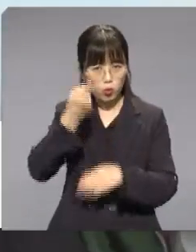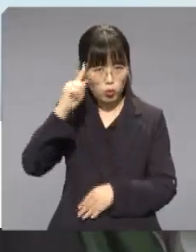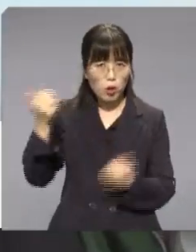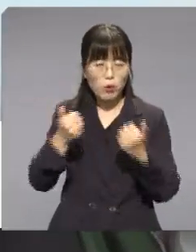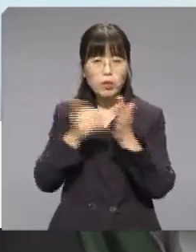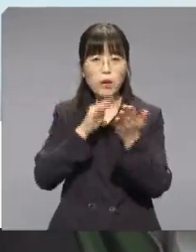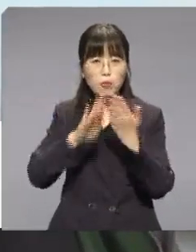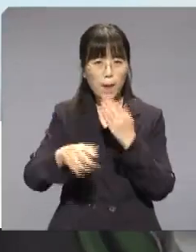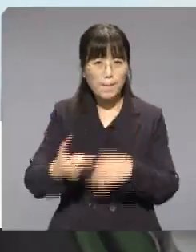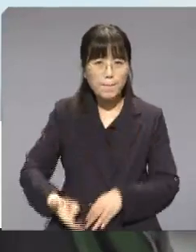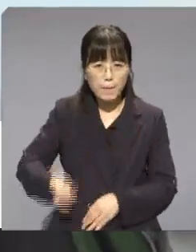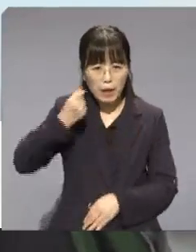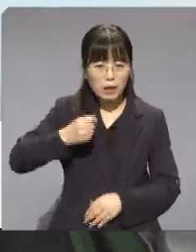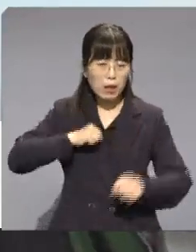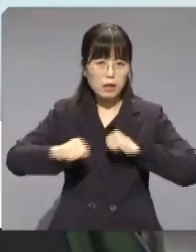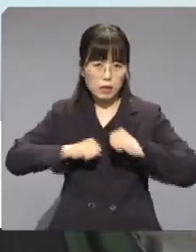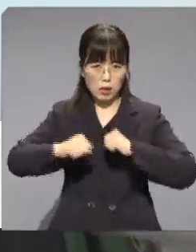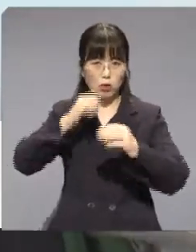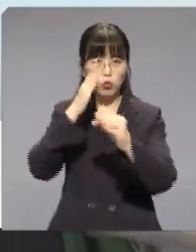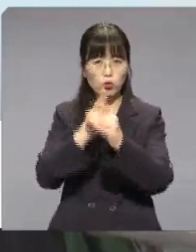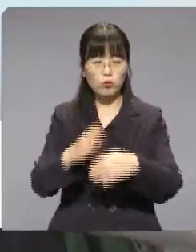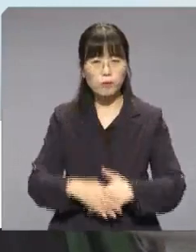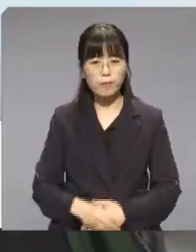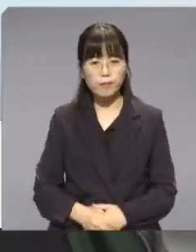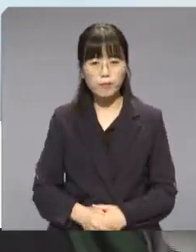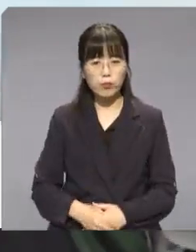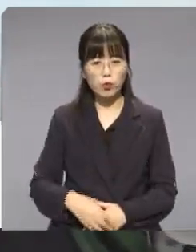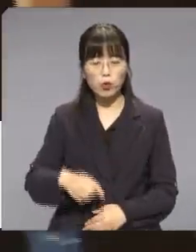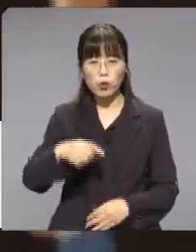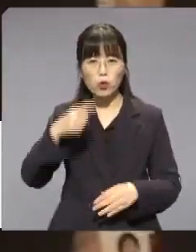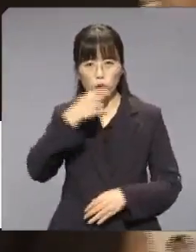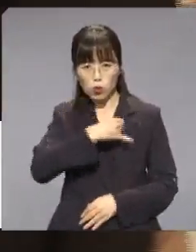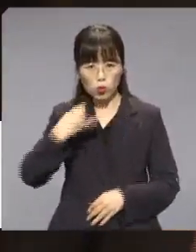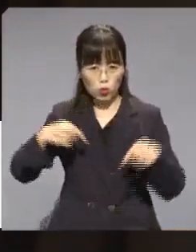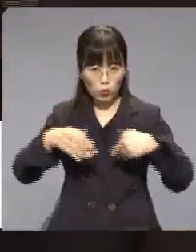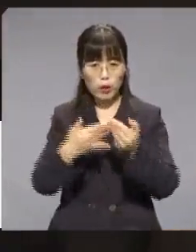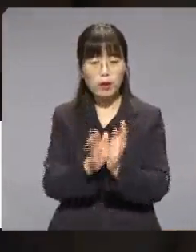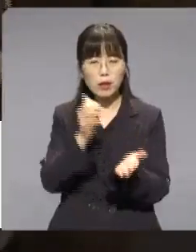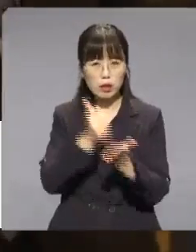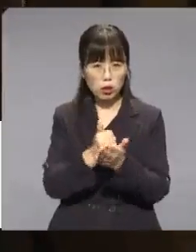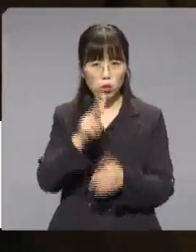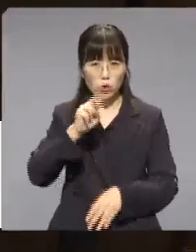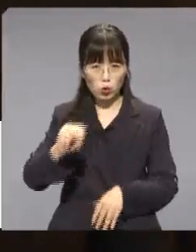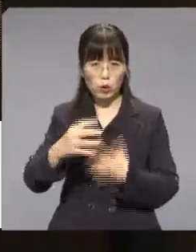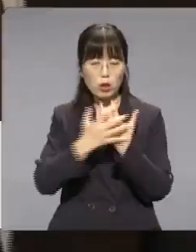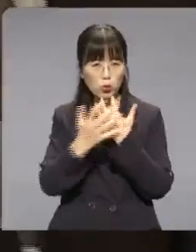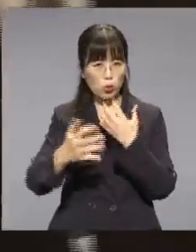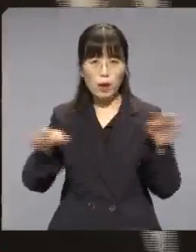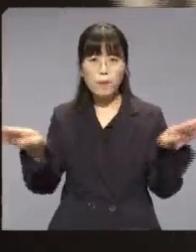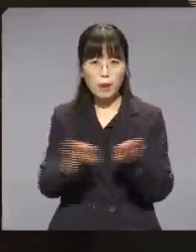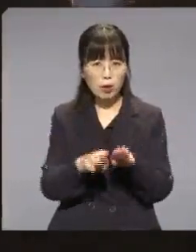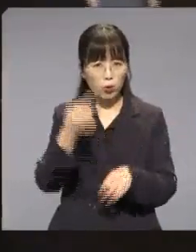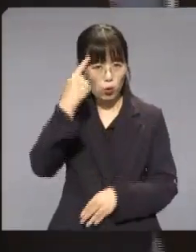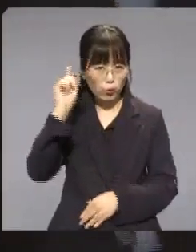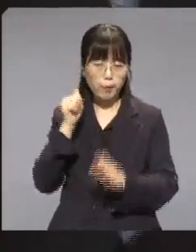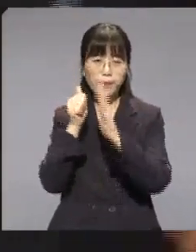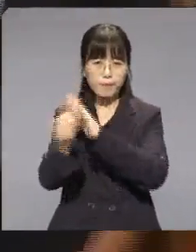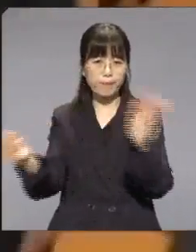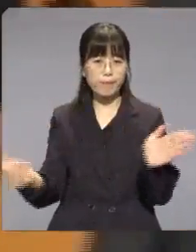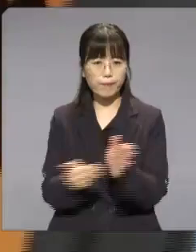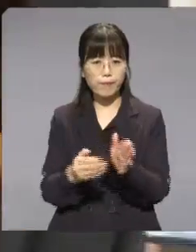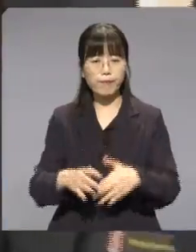후 발빠르게 대응 중입니다. 왕이 외교부장은 유엔 총회도 뒤로한 채 모스크바를